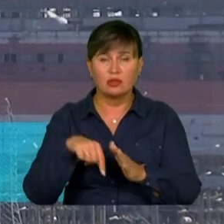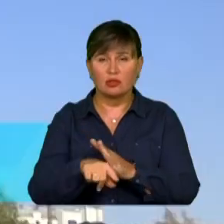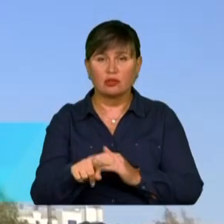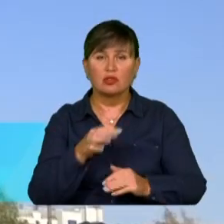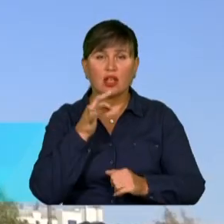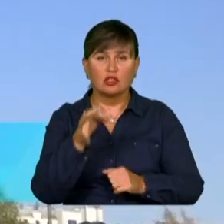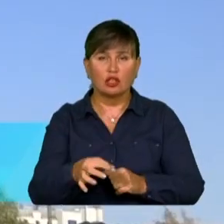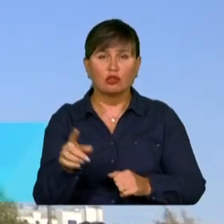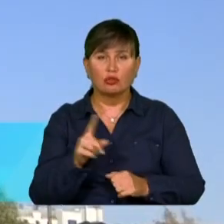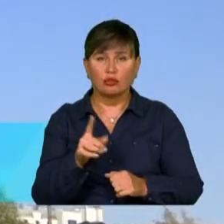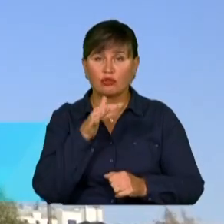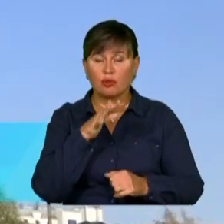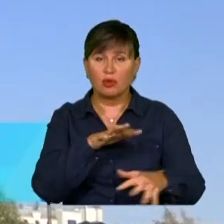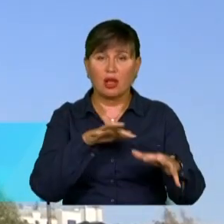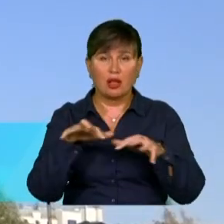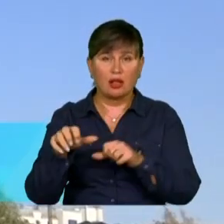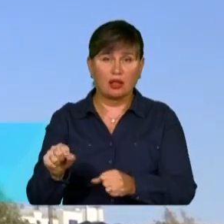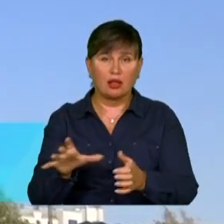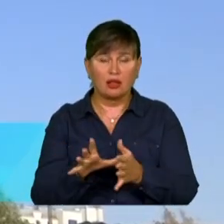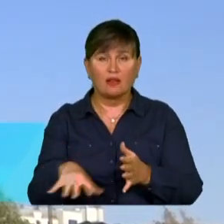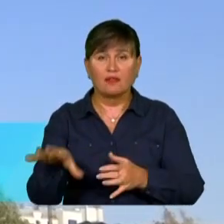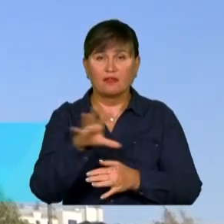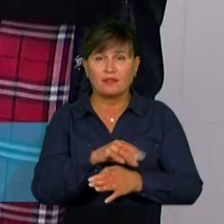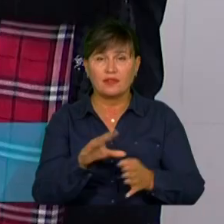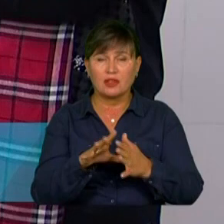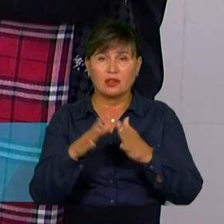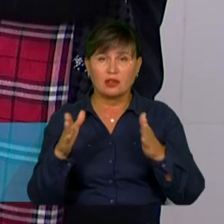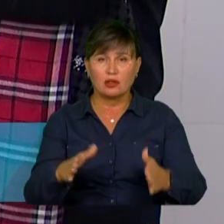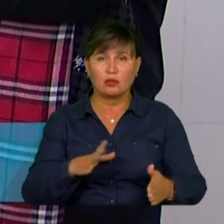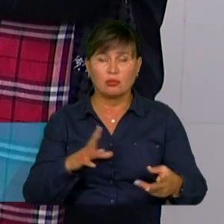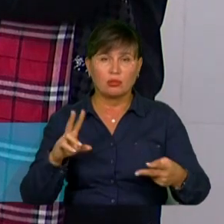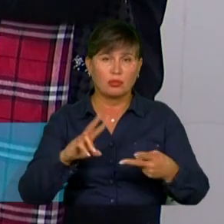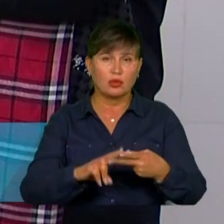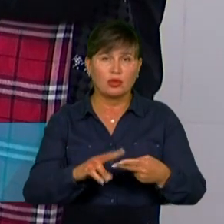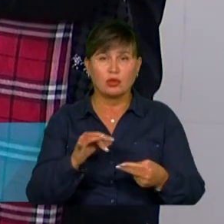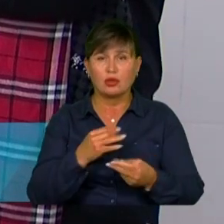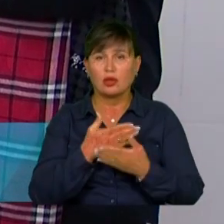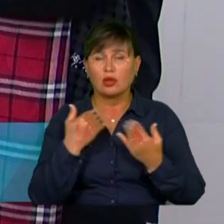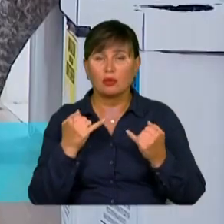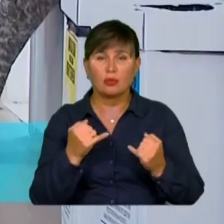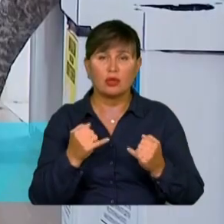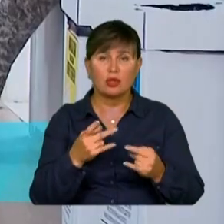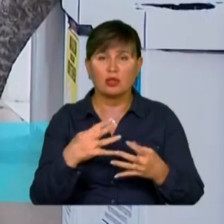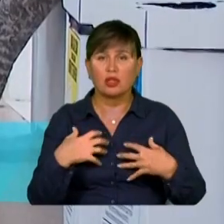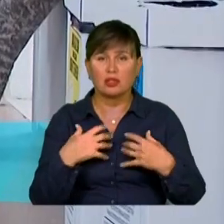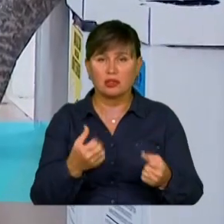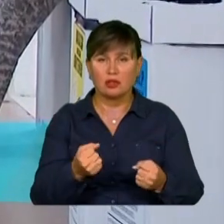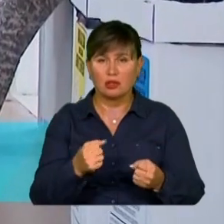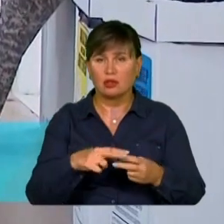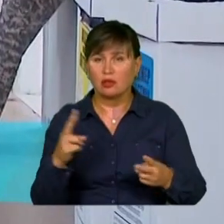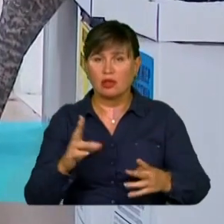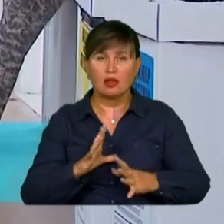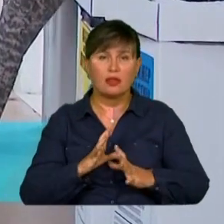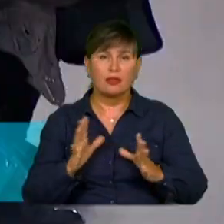Султангазиев отметил, что в момент отключения электроэнергии все генераторы исправно подключились. И негативных последствий для здоровья больных данный инцидент